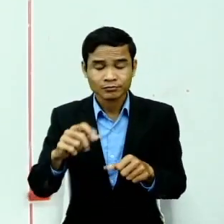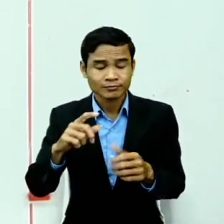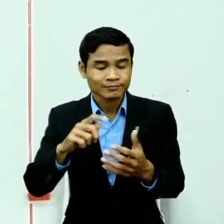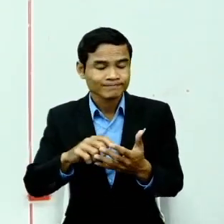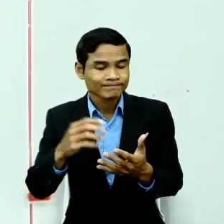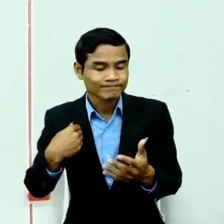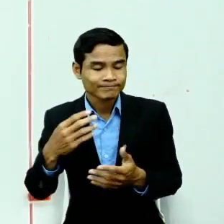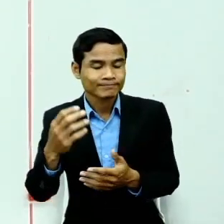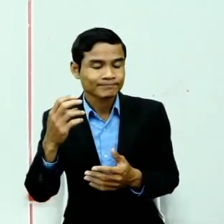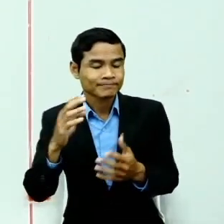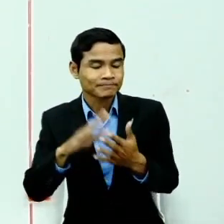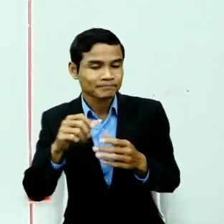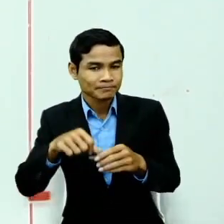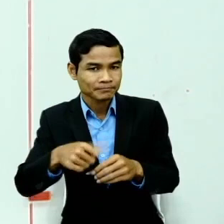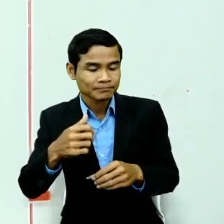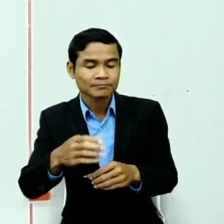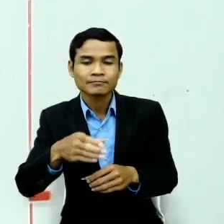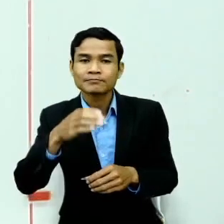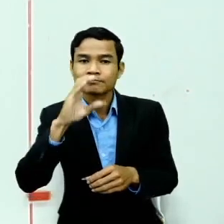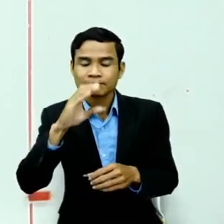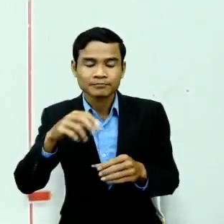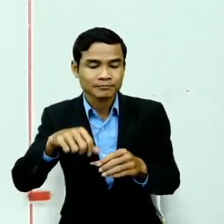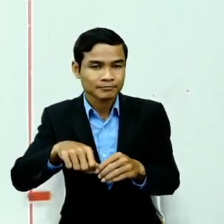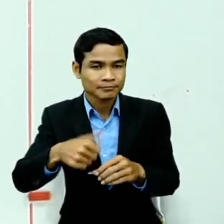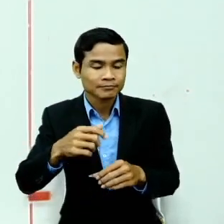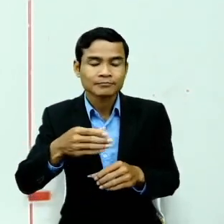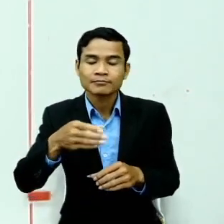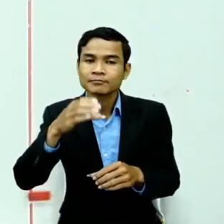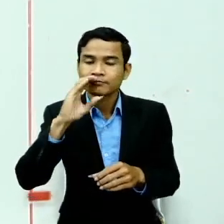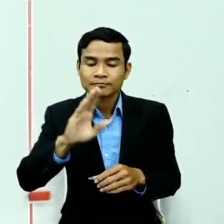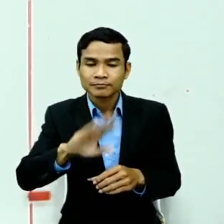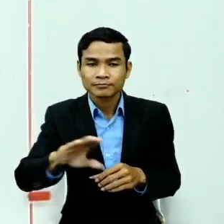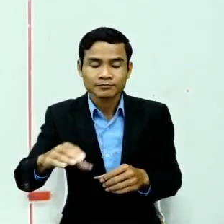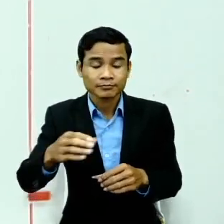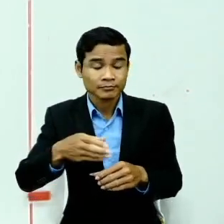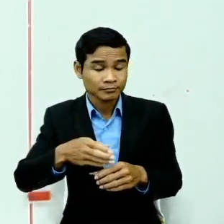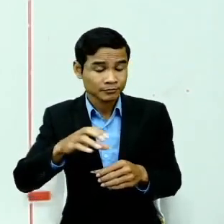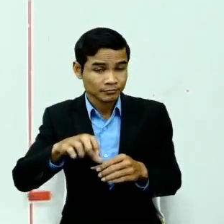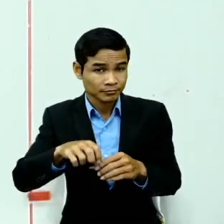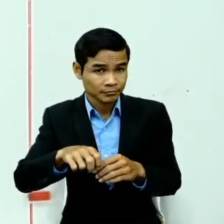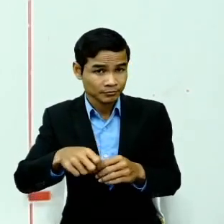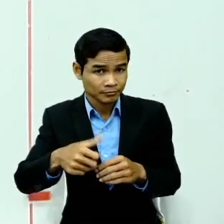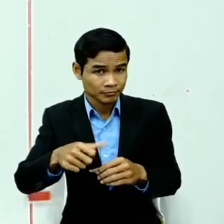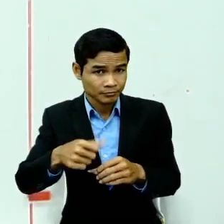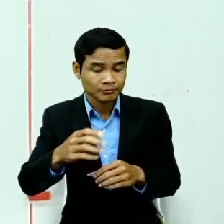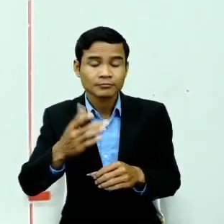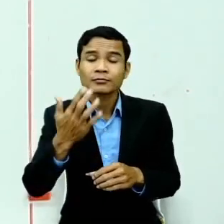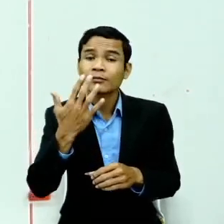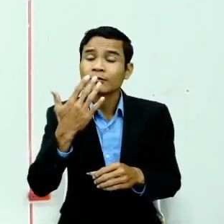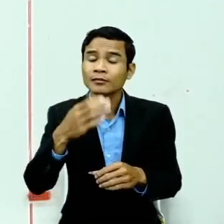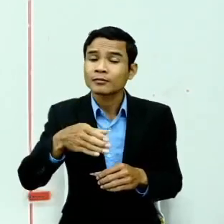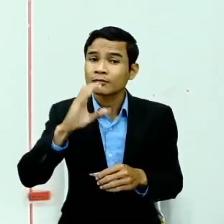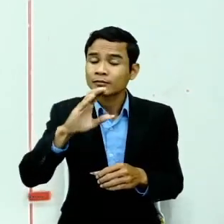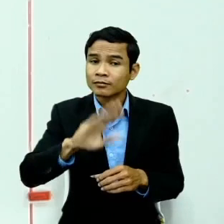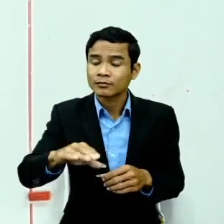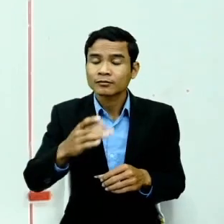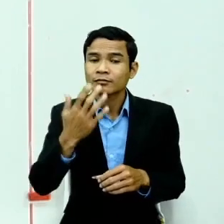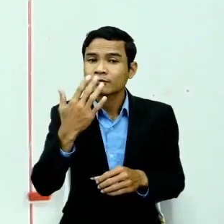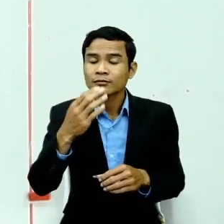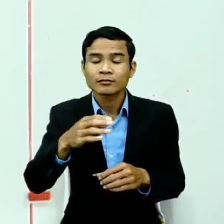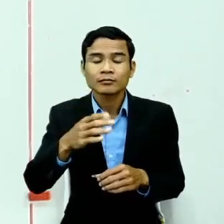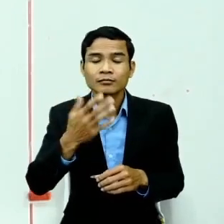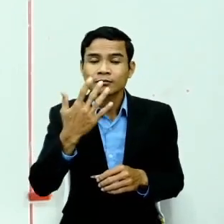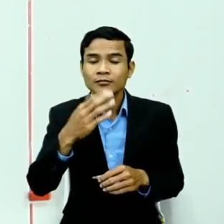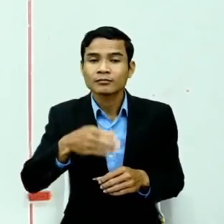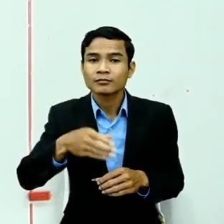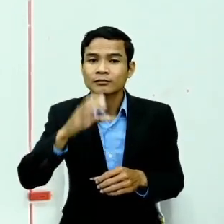con cha con sửa tự thân nào tế chà tự nó cứ miêu đồ chiết bà em chà tự nó